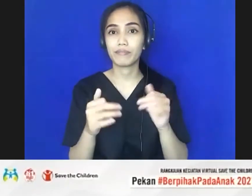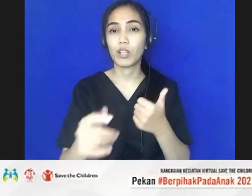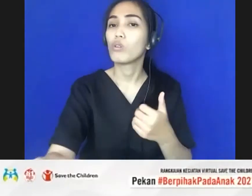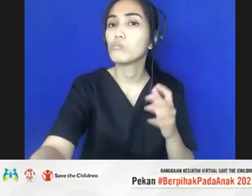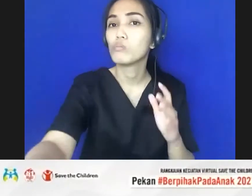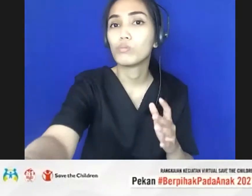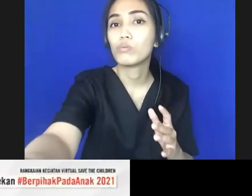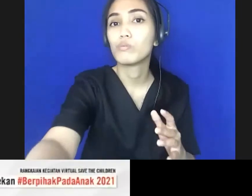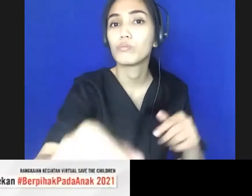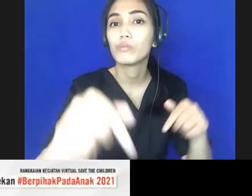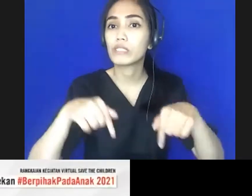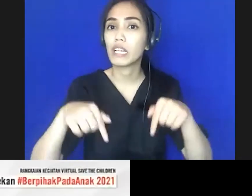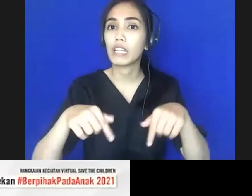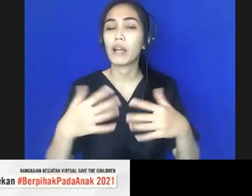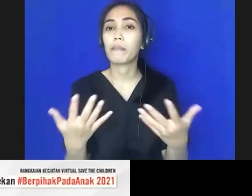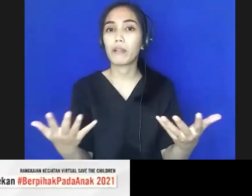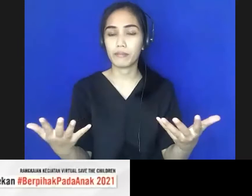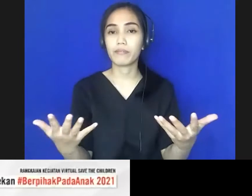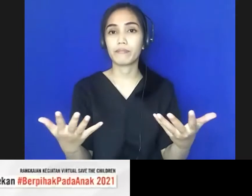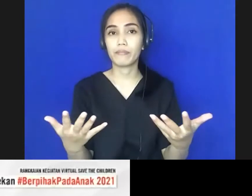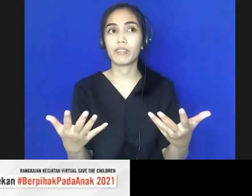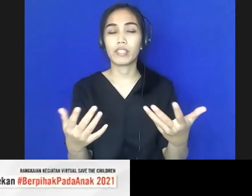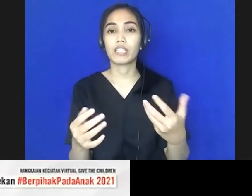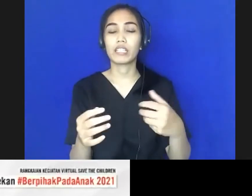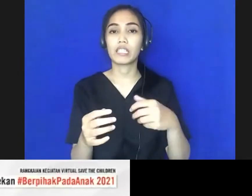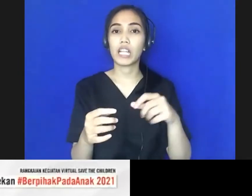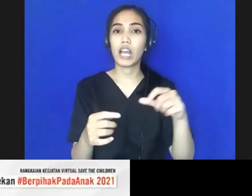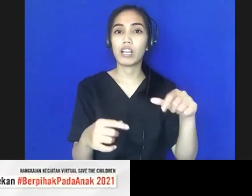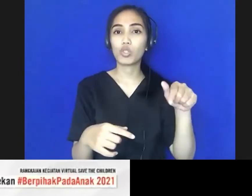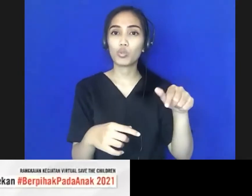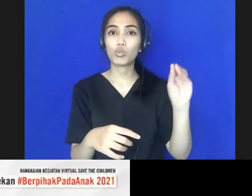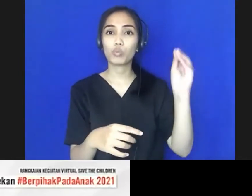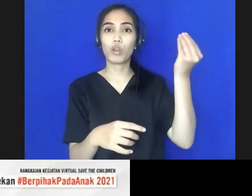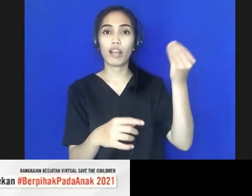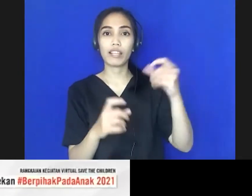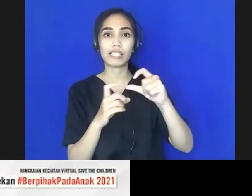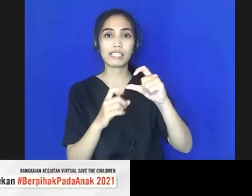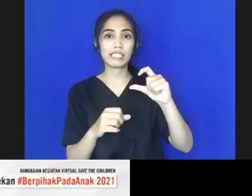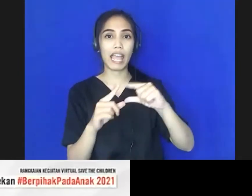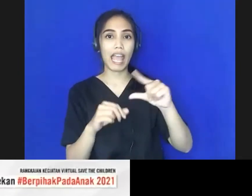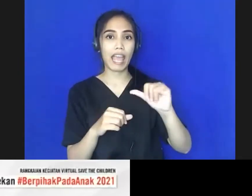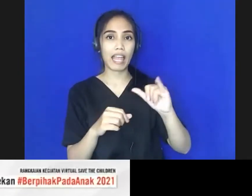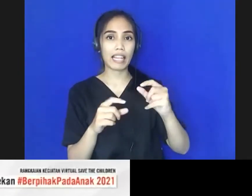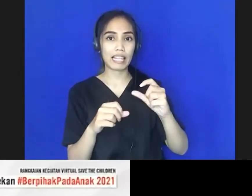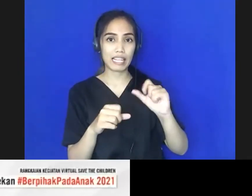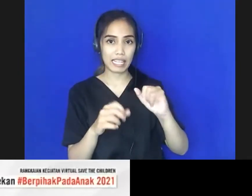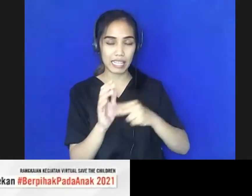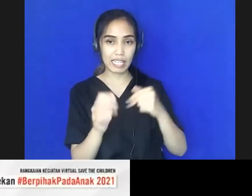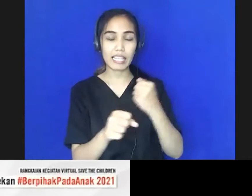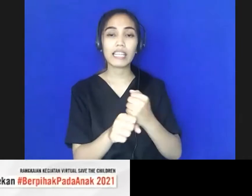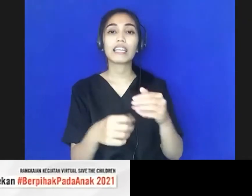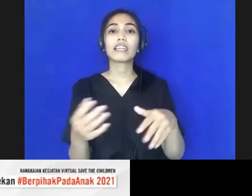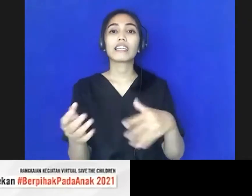Kus saat ini juga adalah sebagai chair dari Scaling Up Nutrition Civil Society Alliance